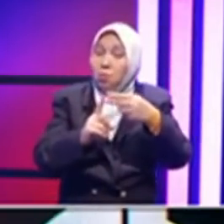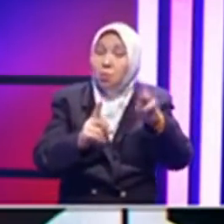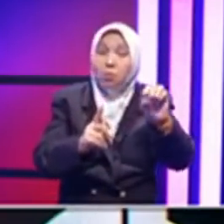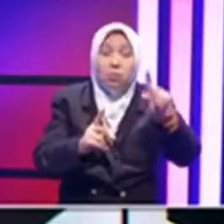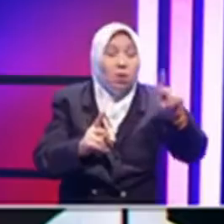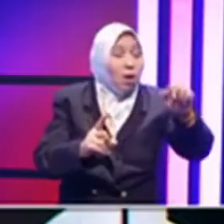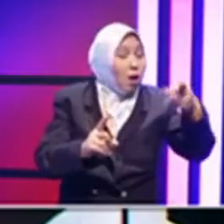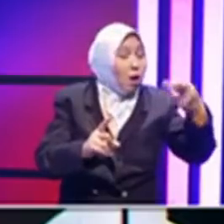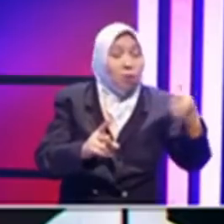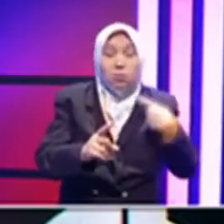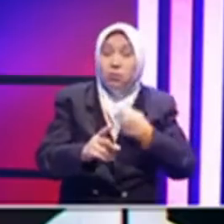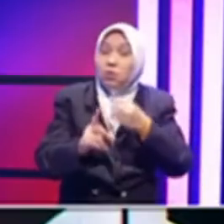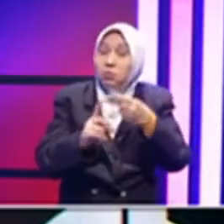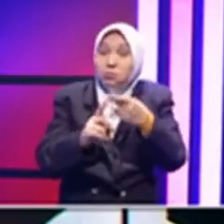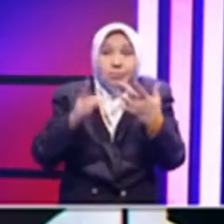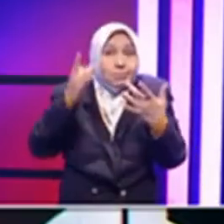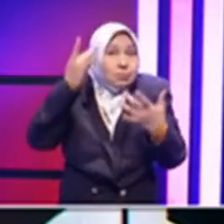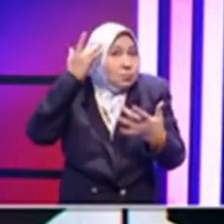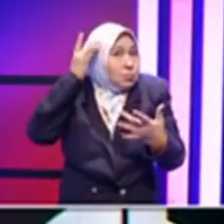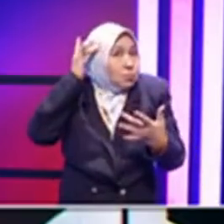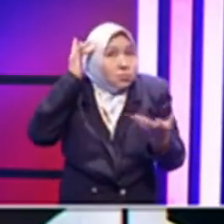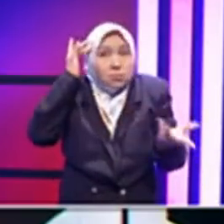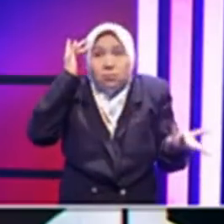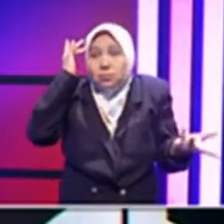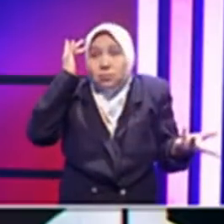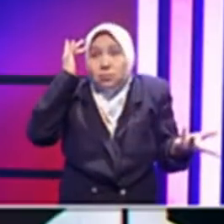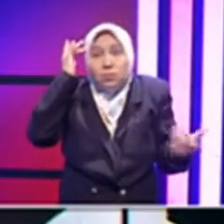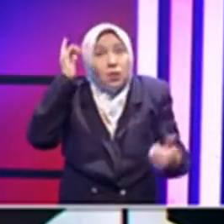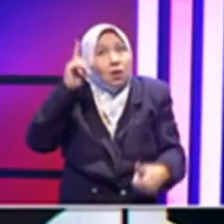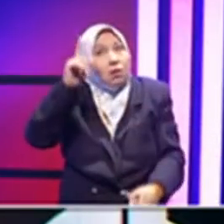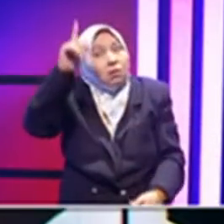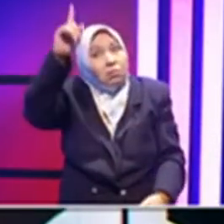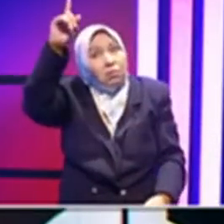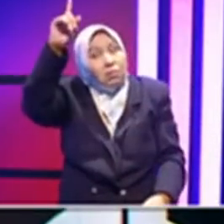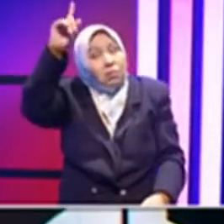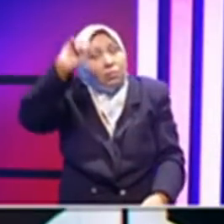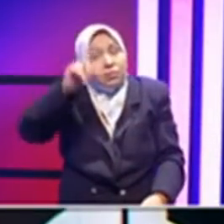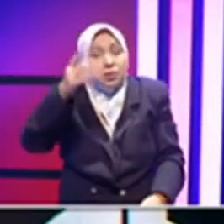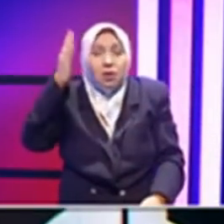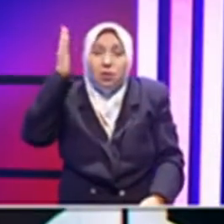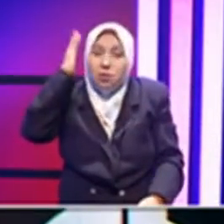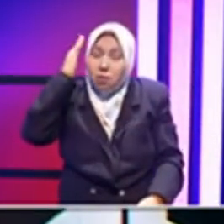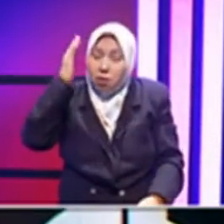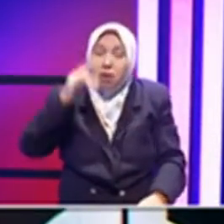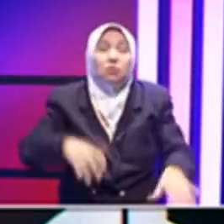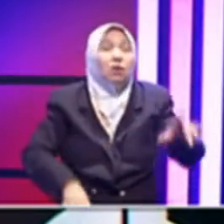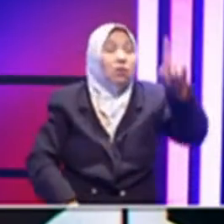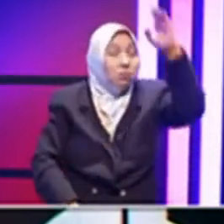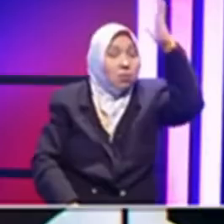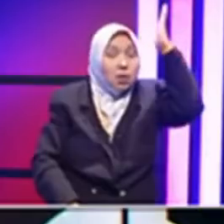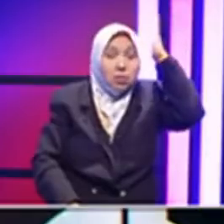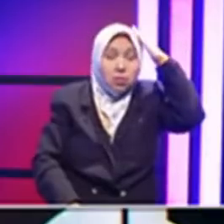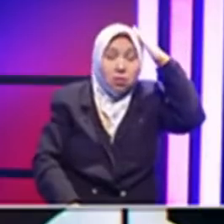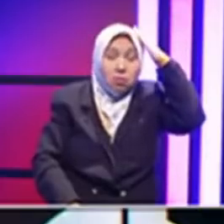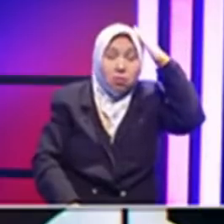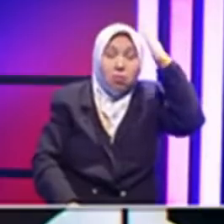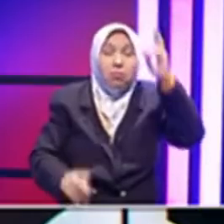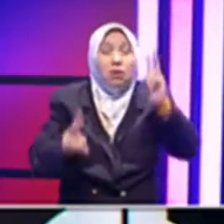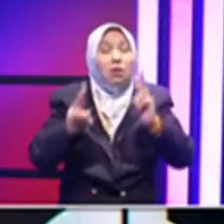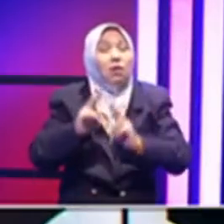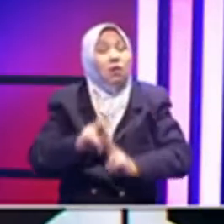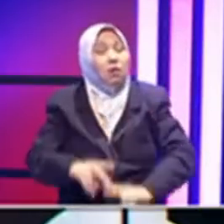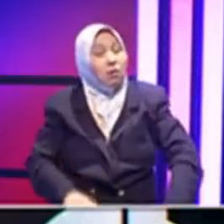menyebabkan kita menyatakan saya tidak tahu ya Allah, yang tahu adalah Allah. Dengan tahunya Allah itu, Allah Maha bersyukur.